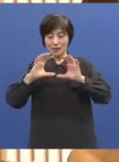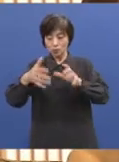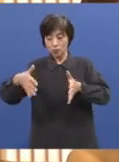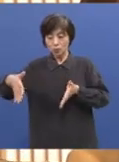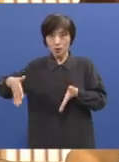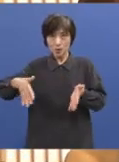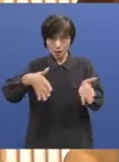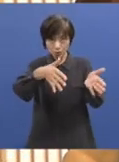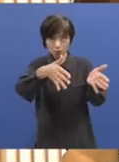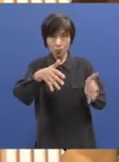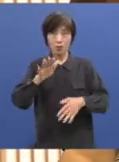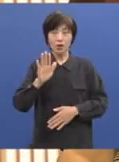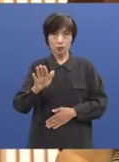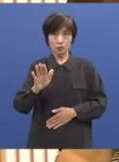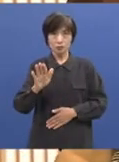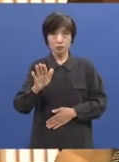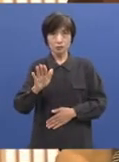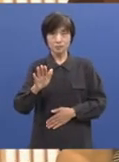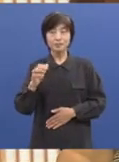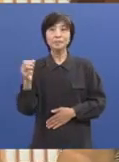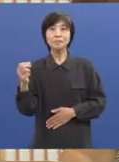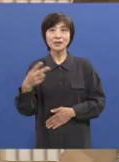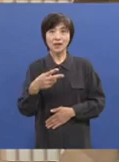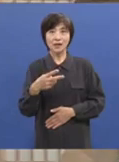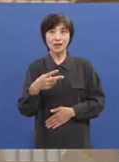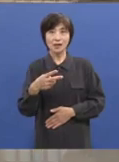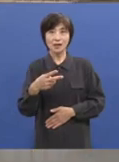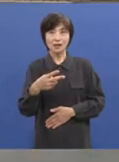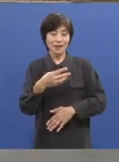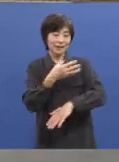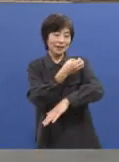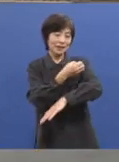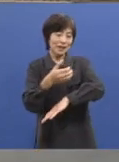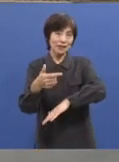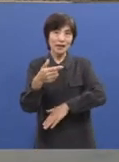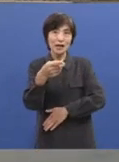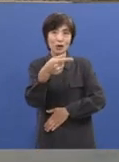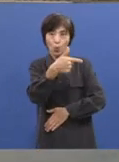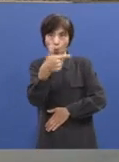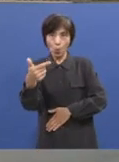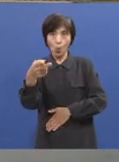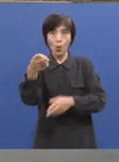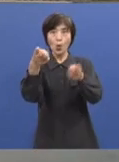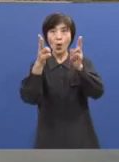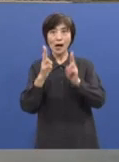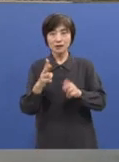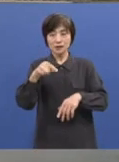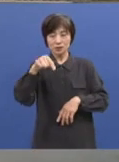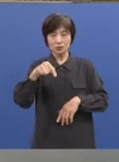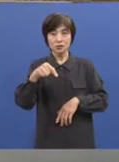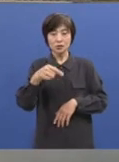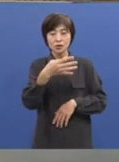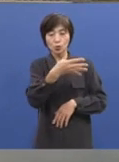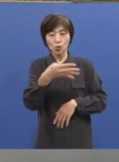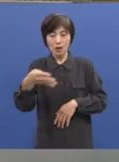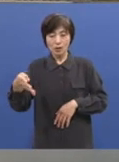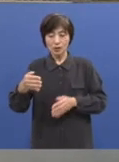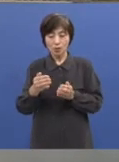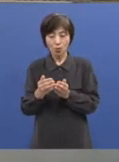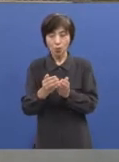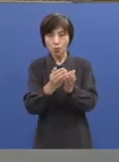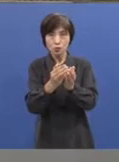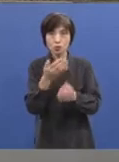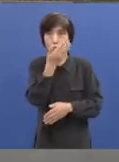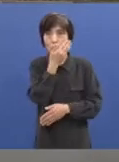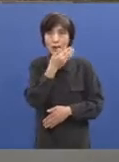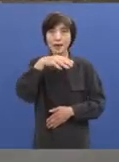ますし、ちょうど高槻の平方大橋のあたり、あのあたりがその淀川の交通の要